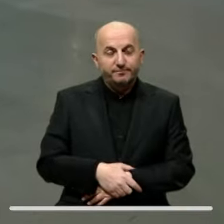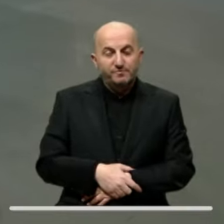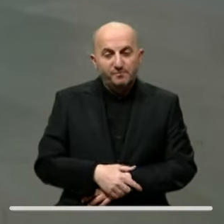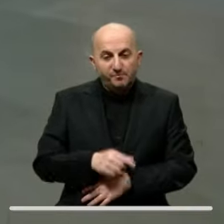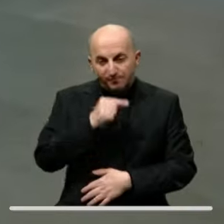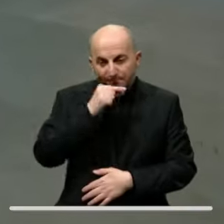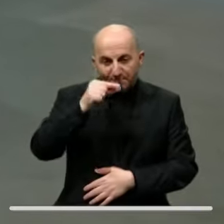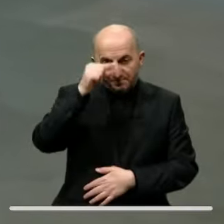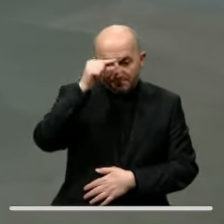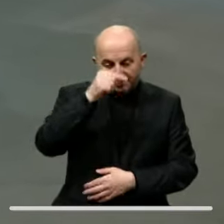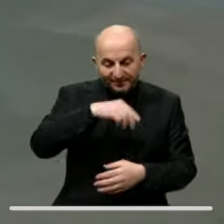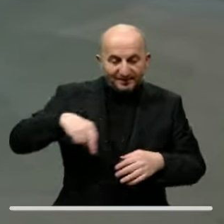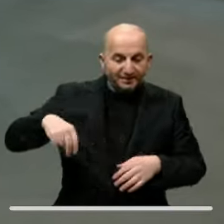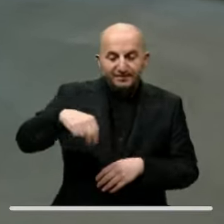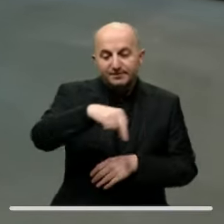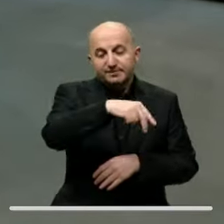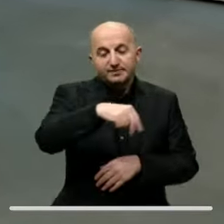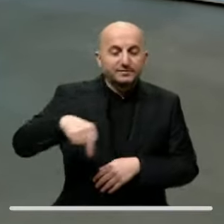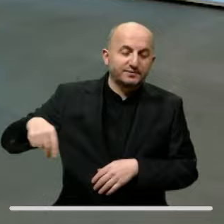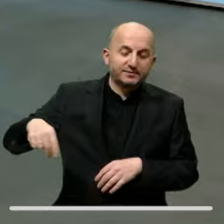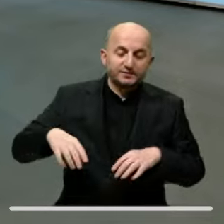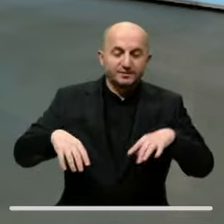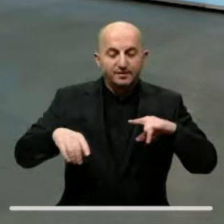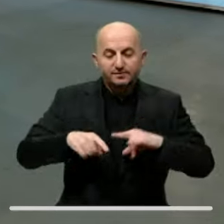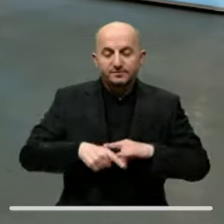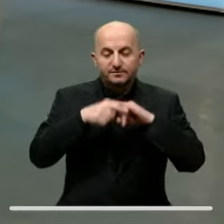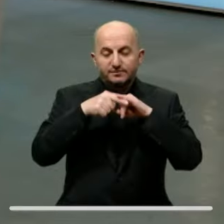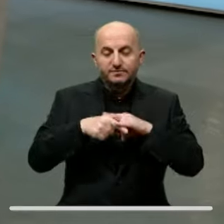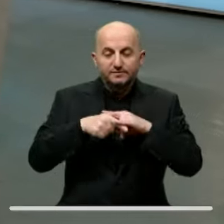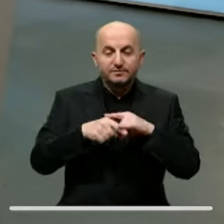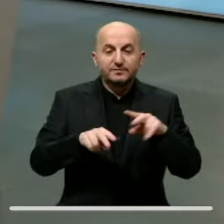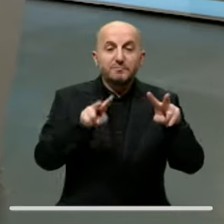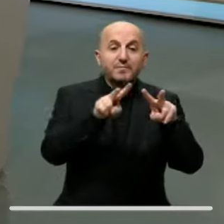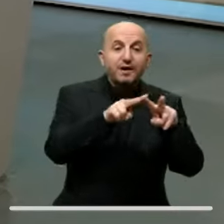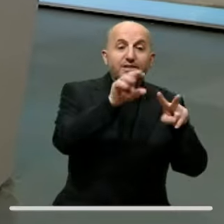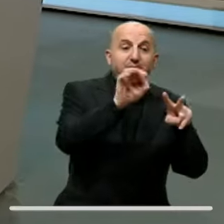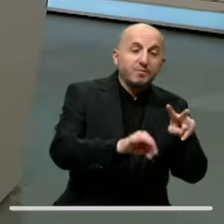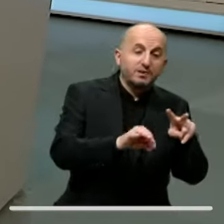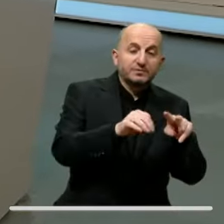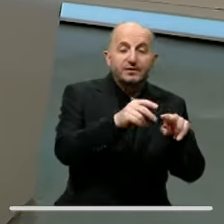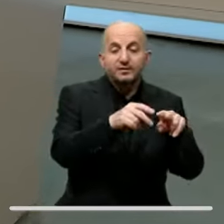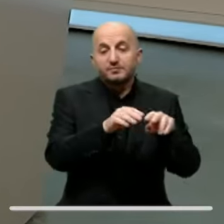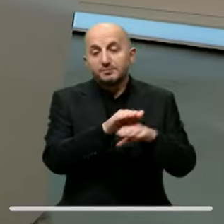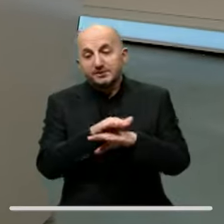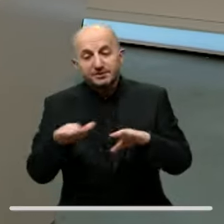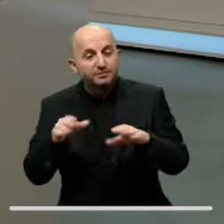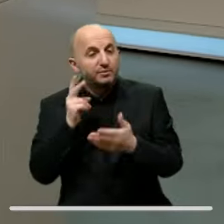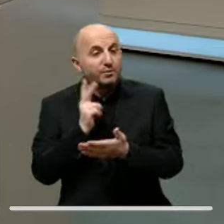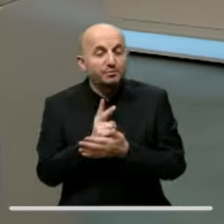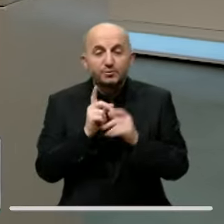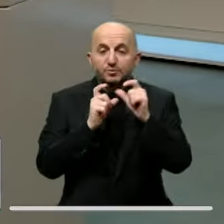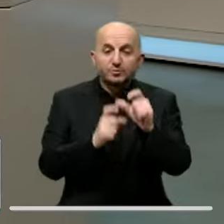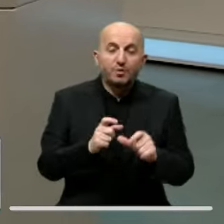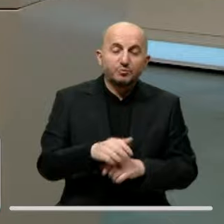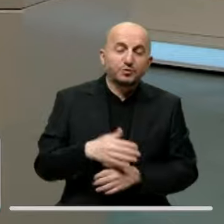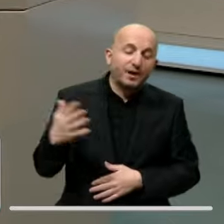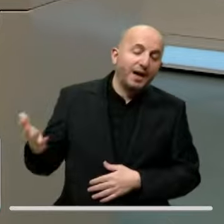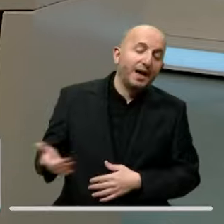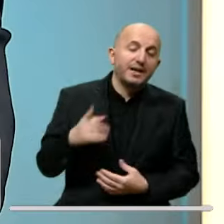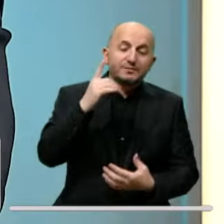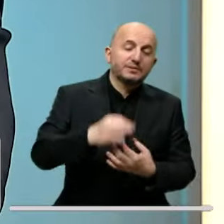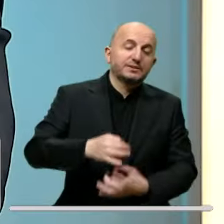Umre'de sa'y ibadetine Merve Tepesi'nden başlayıp tamamlamanın hükmünü sormuş efendim. Eğer